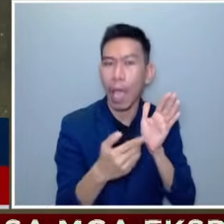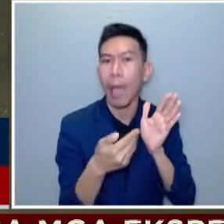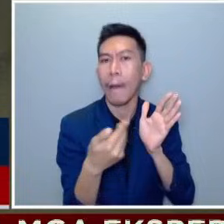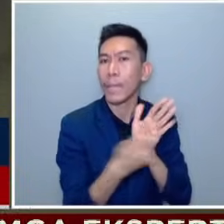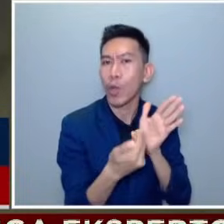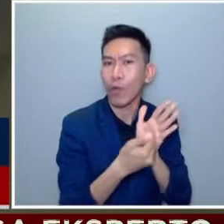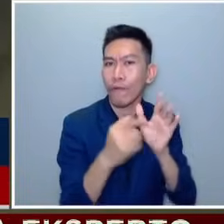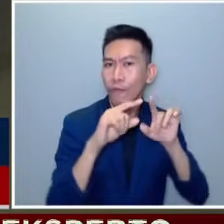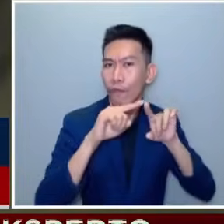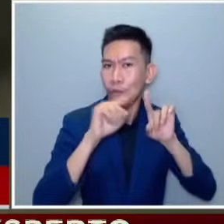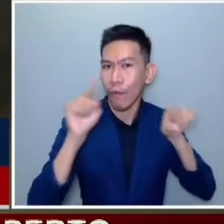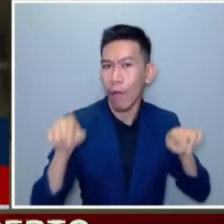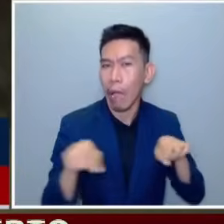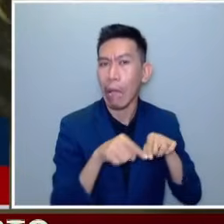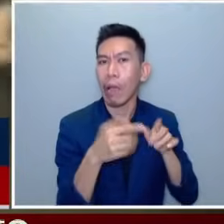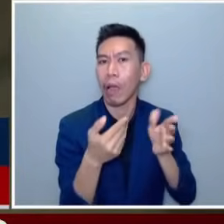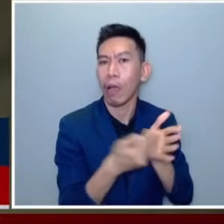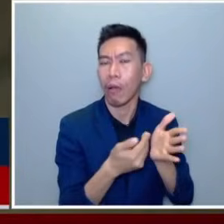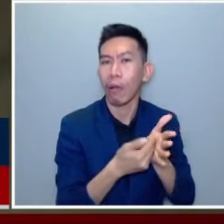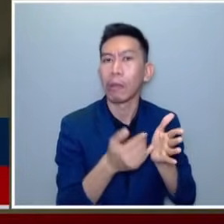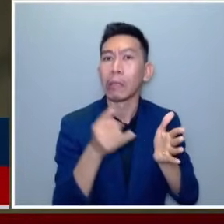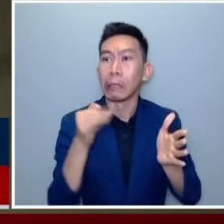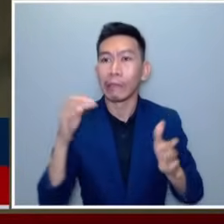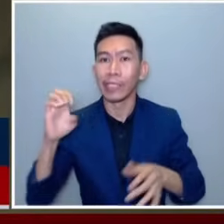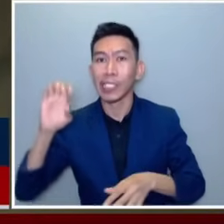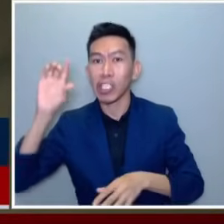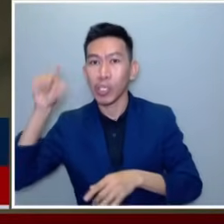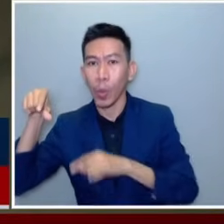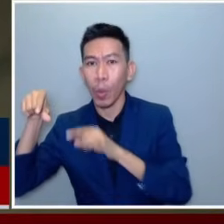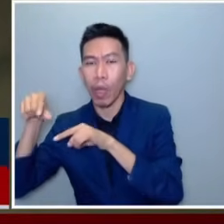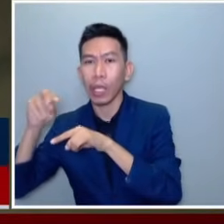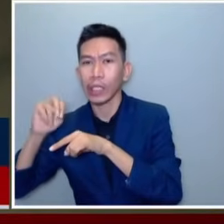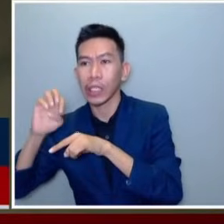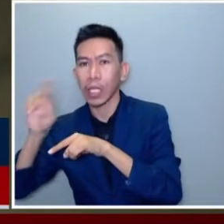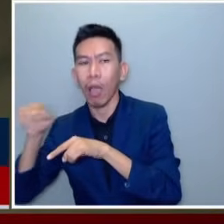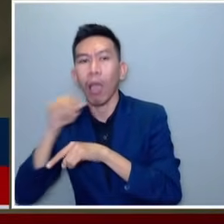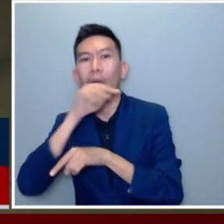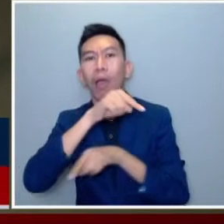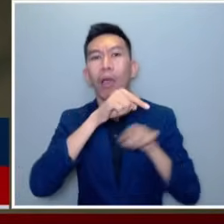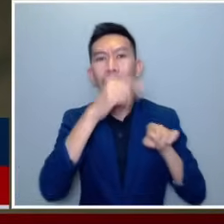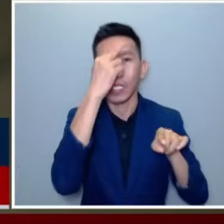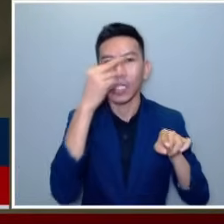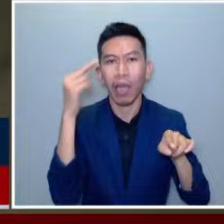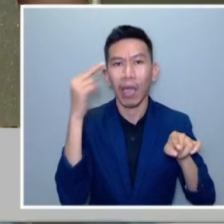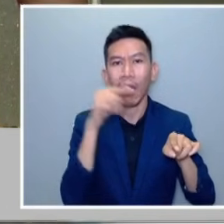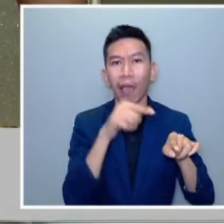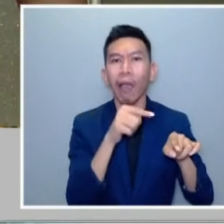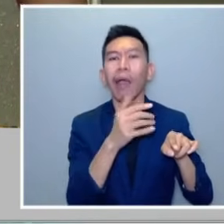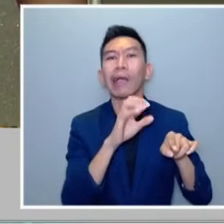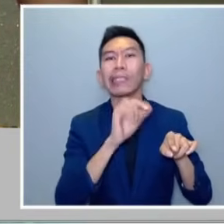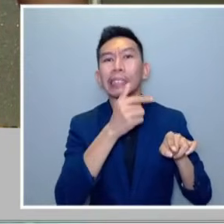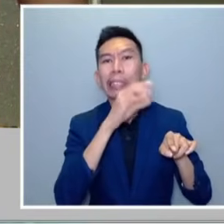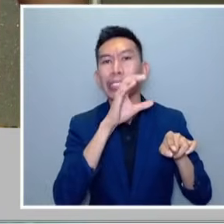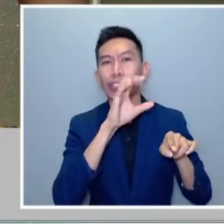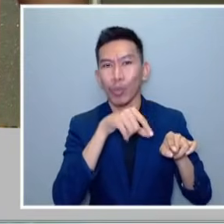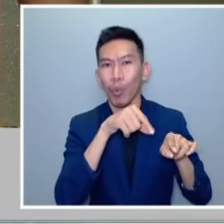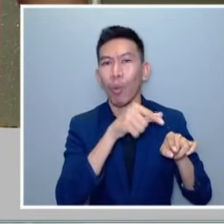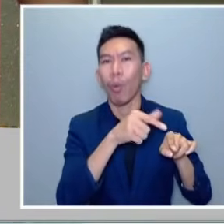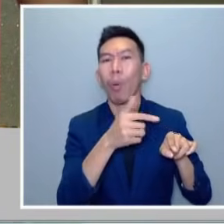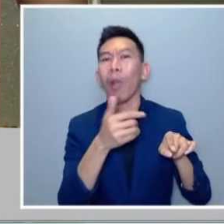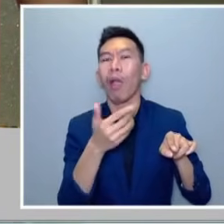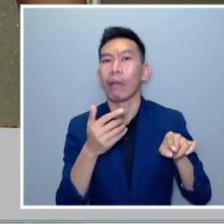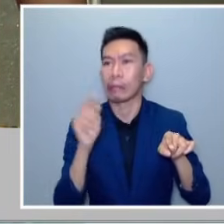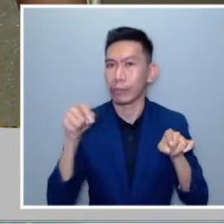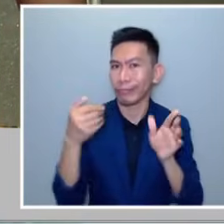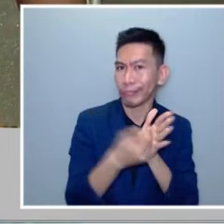ECQ na ang Metro Manila at naiwan sa GCQ ang Rizal Province. Karen? Adrian, isang tanong lang, ang ECQ